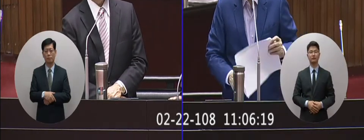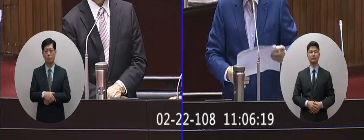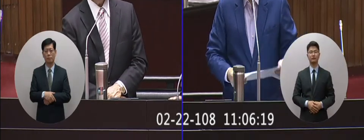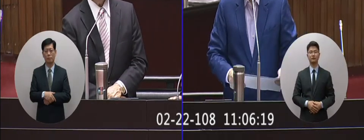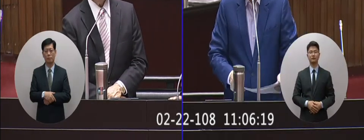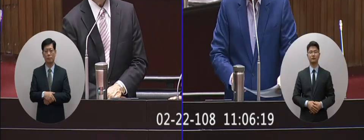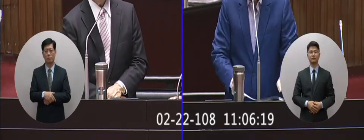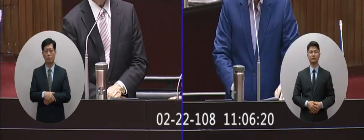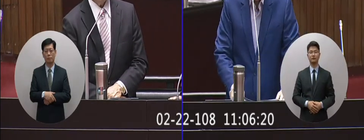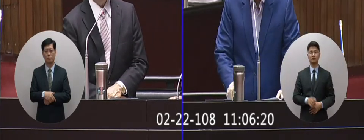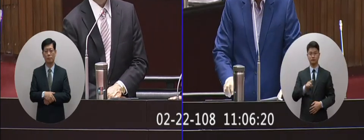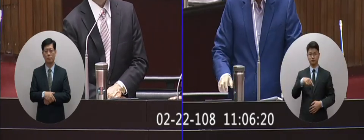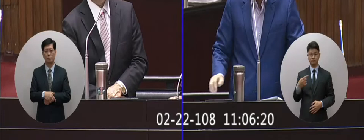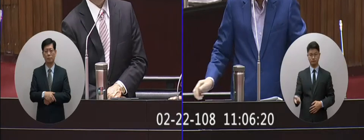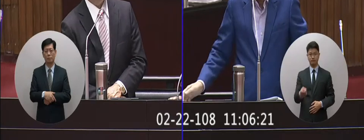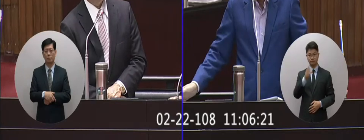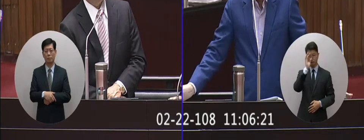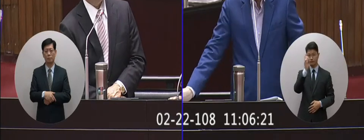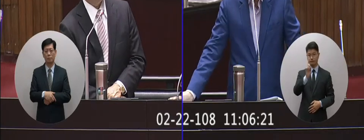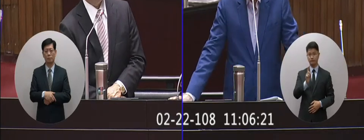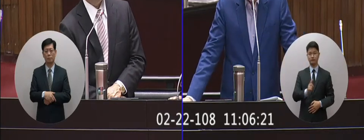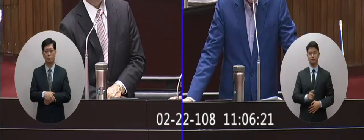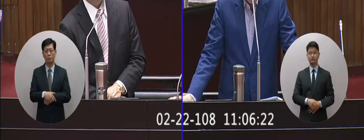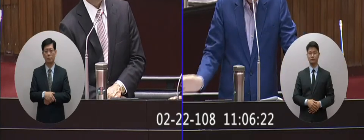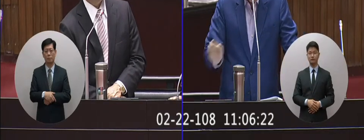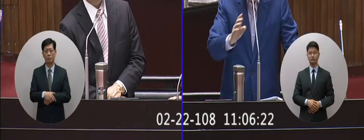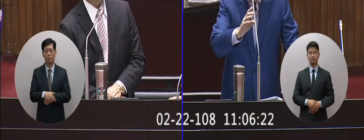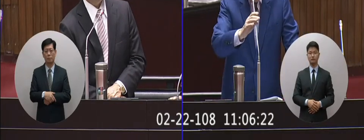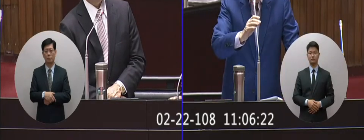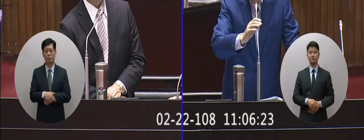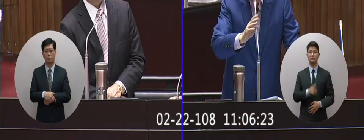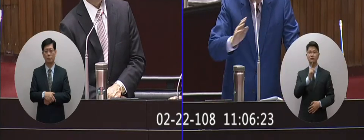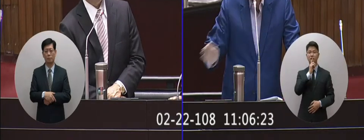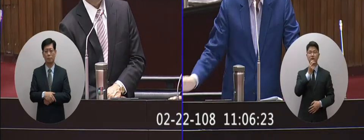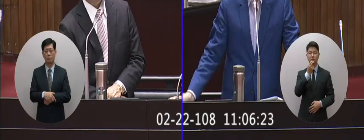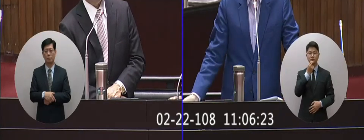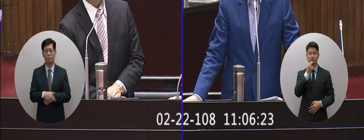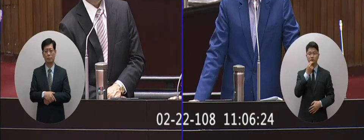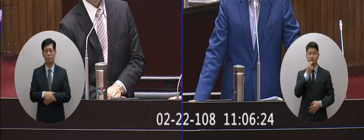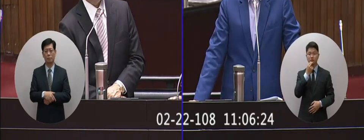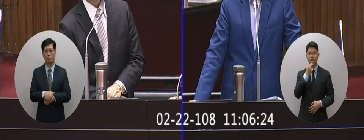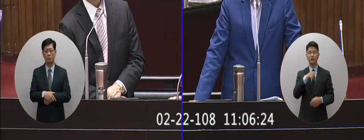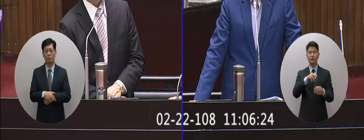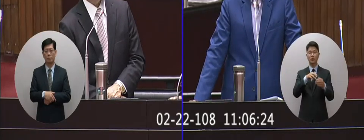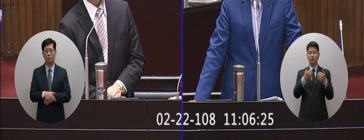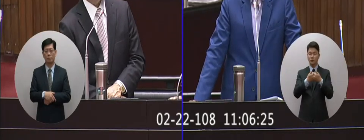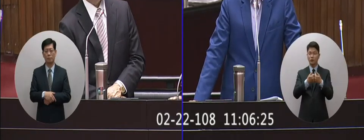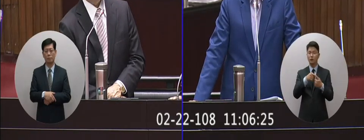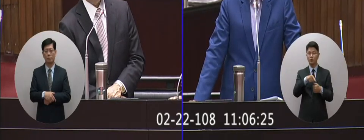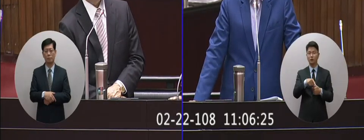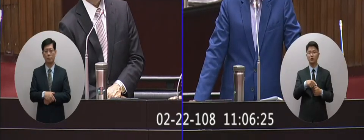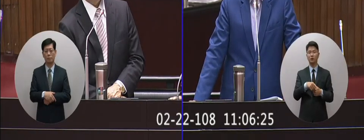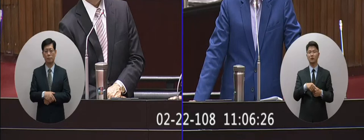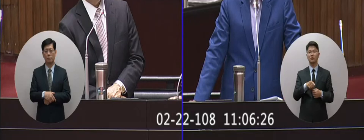我们再看院长哈，从中央畜产会的周报来看，